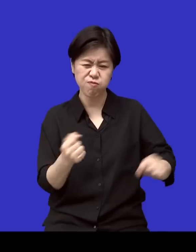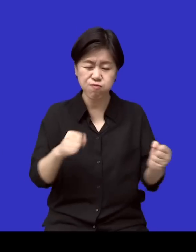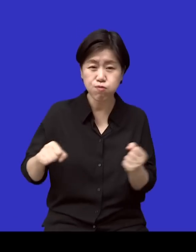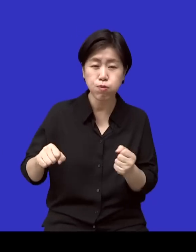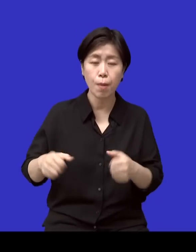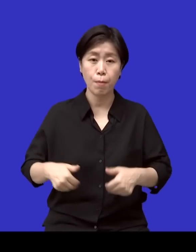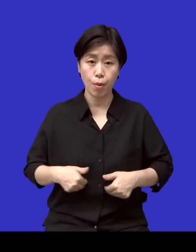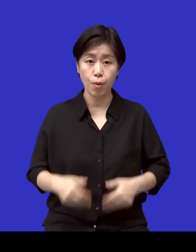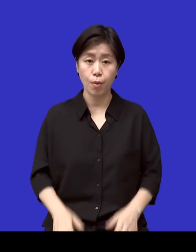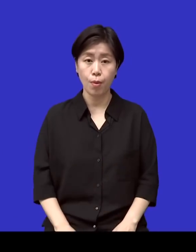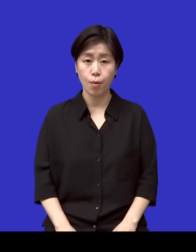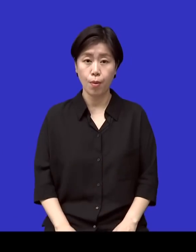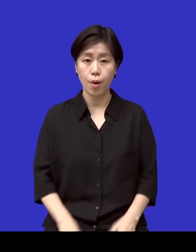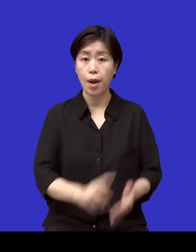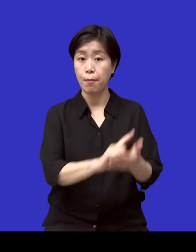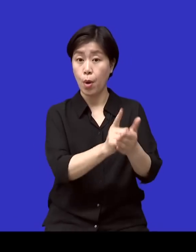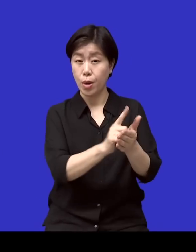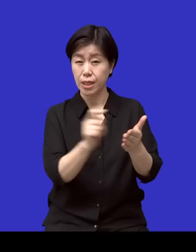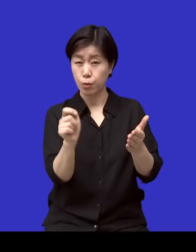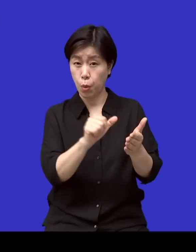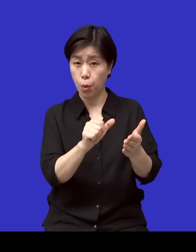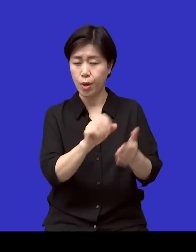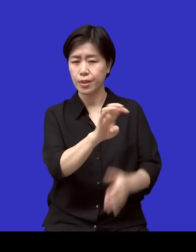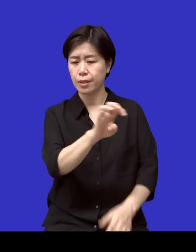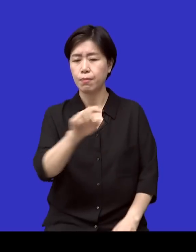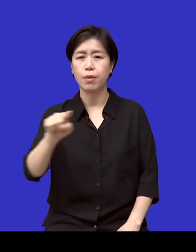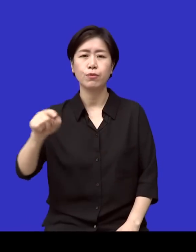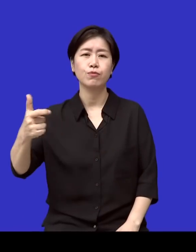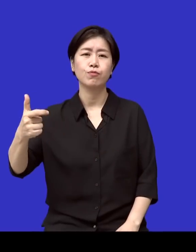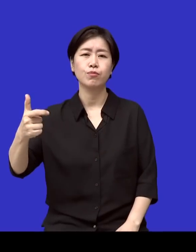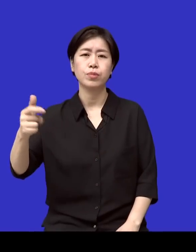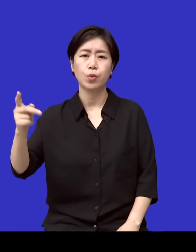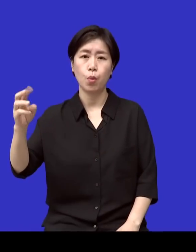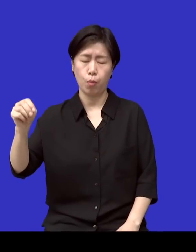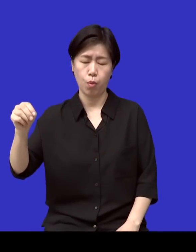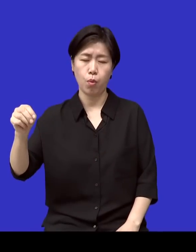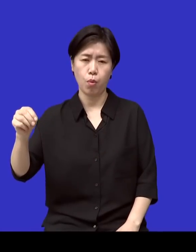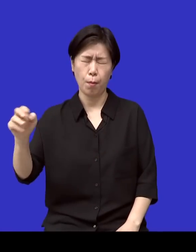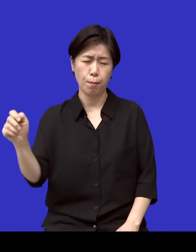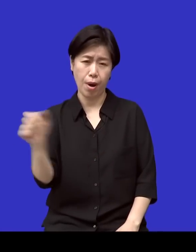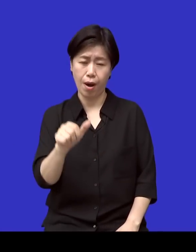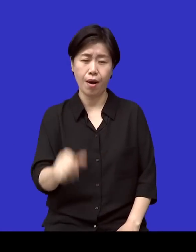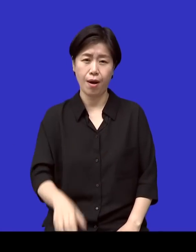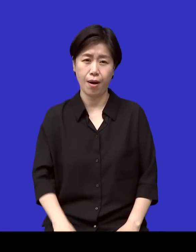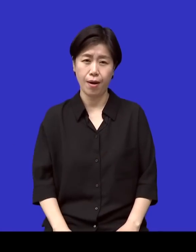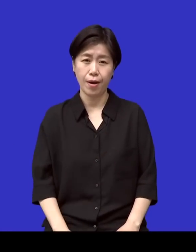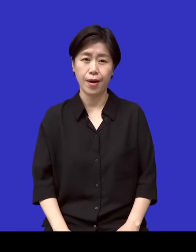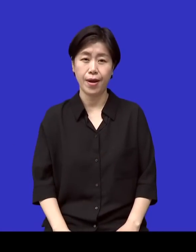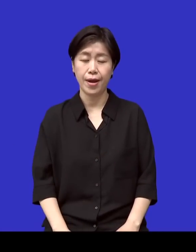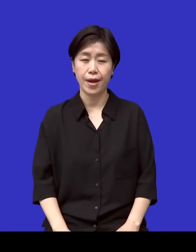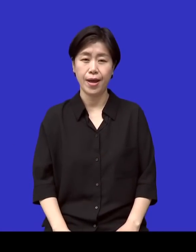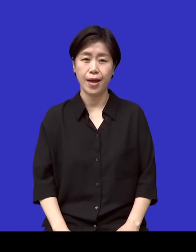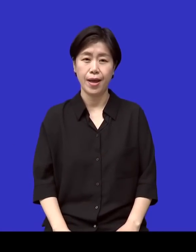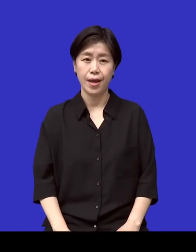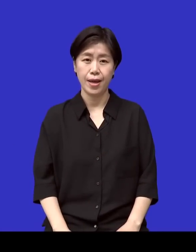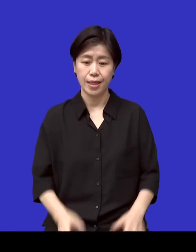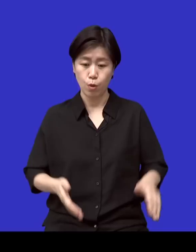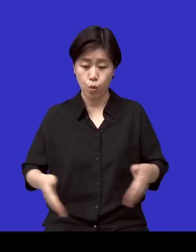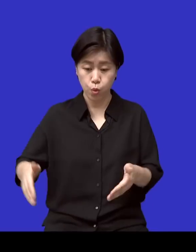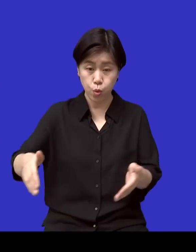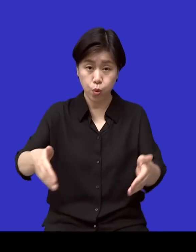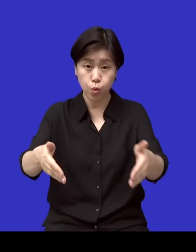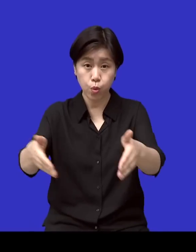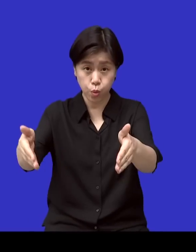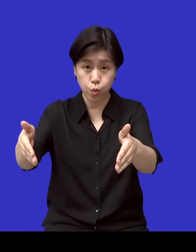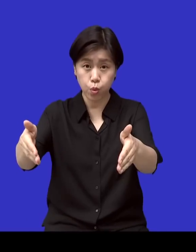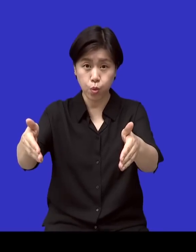시속이 40에서 60km가 평균 시속이라서 예, 빠르네. 이제 중간중간에 게이트라는 깃발이 있는데